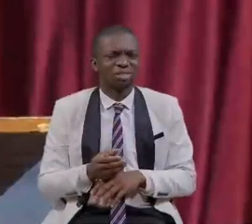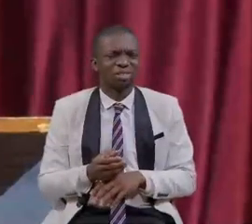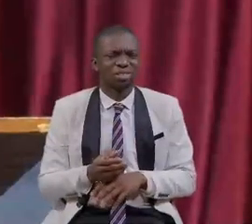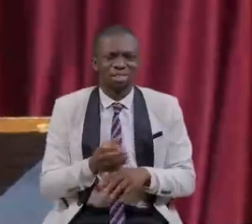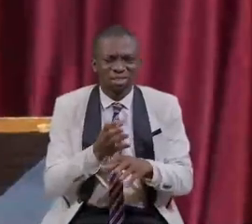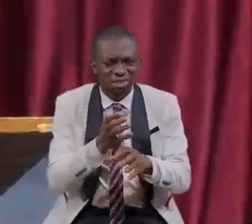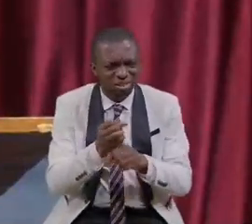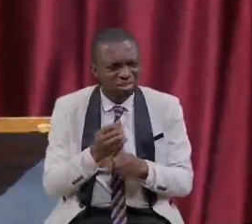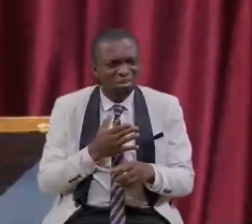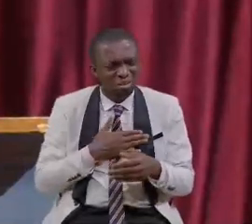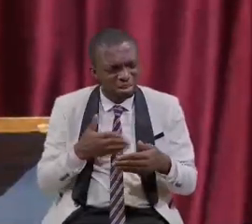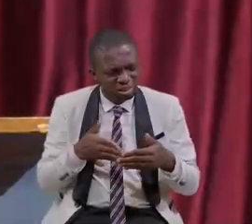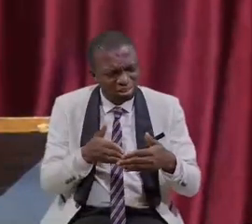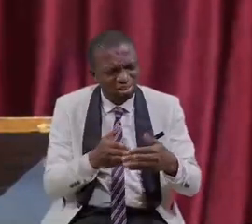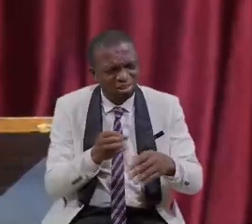Reçois ce que je te dis.